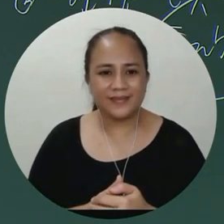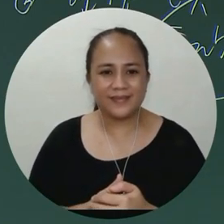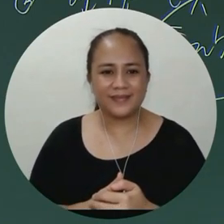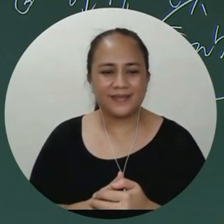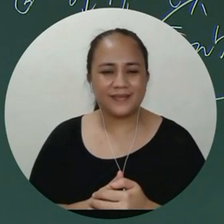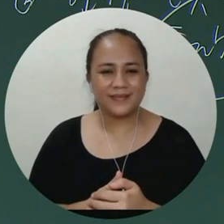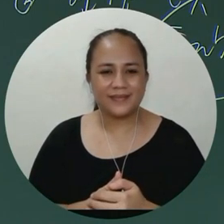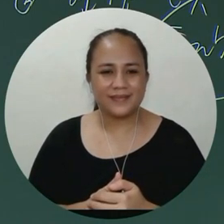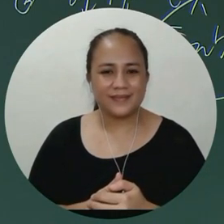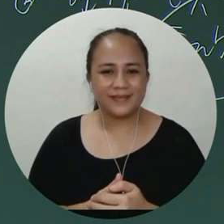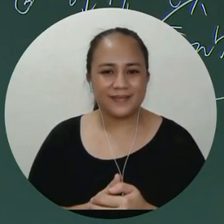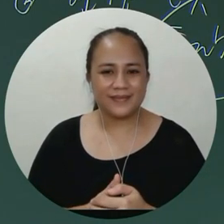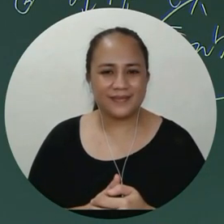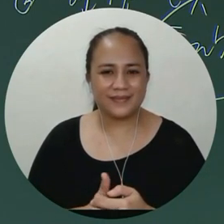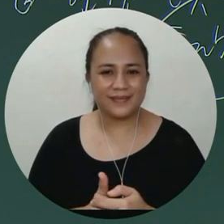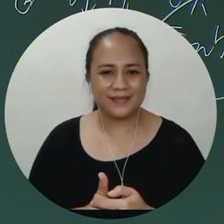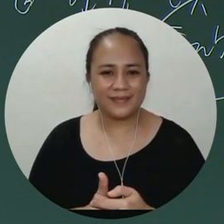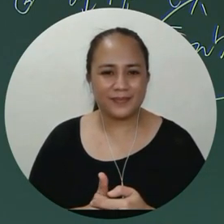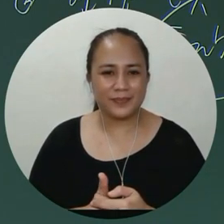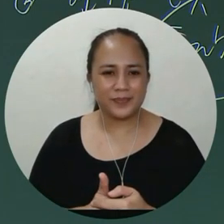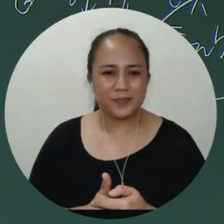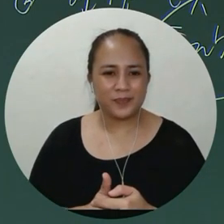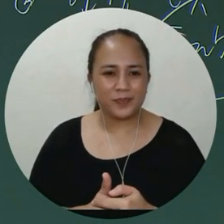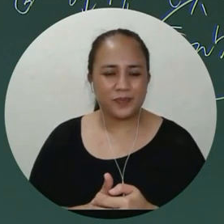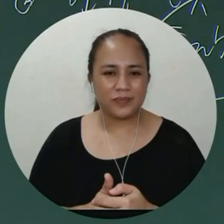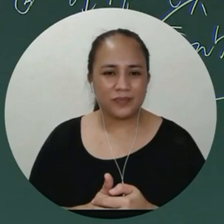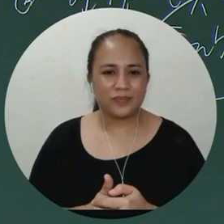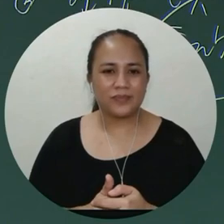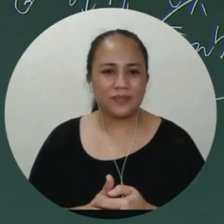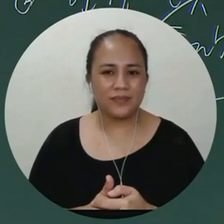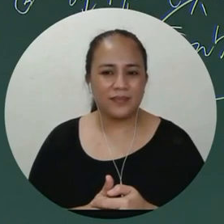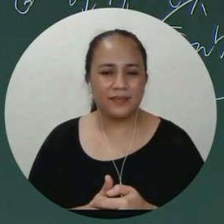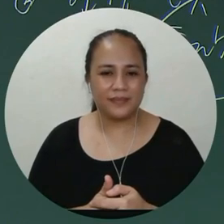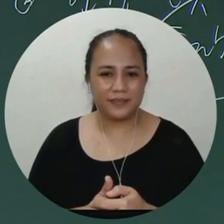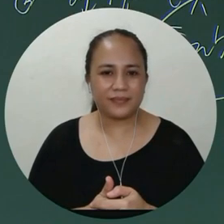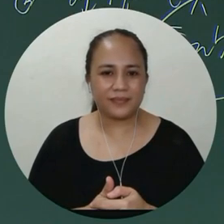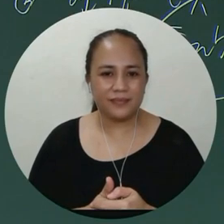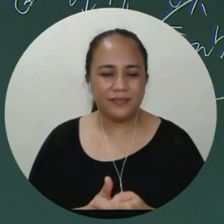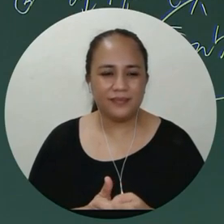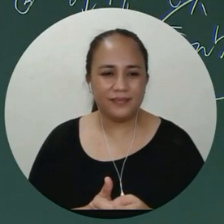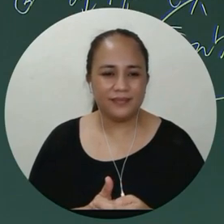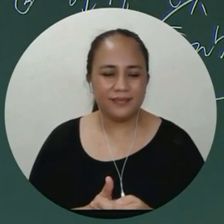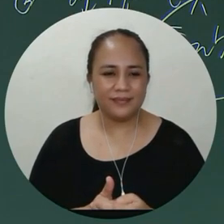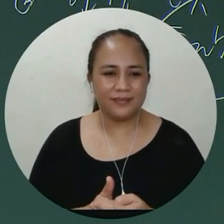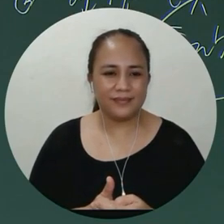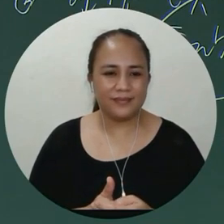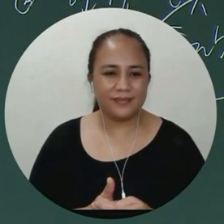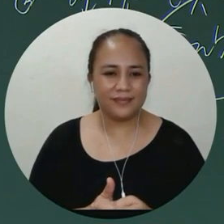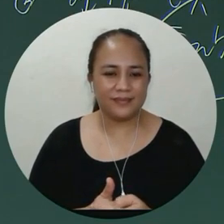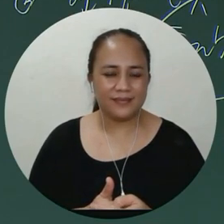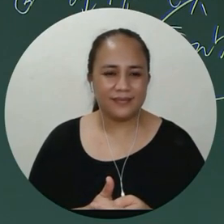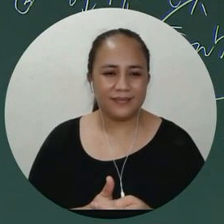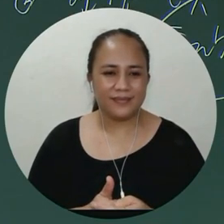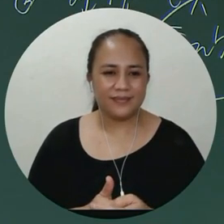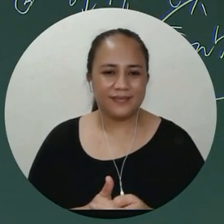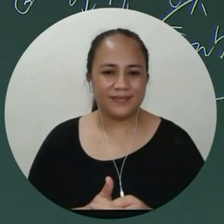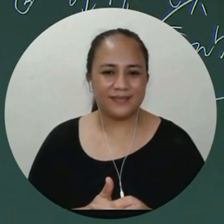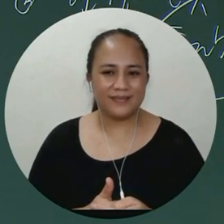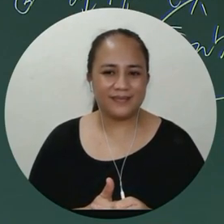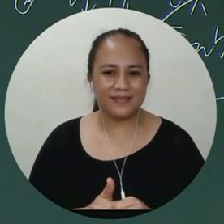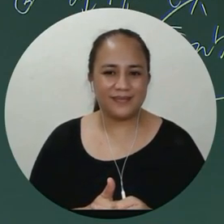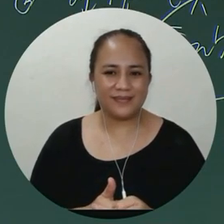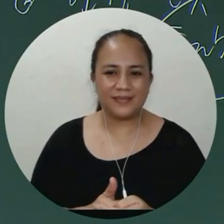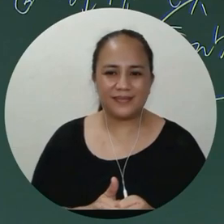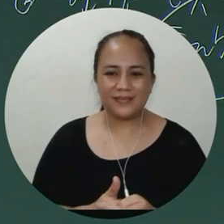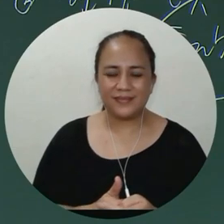우리가 강의를 했지만은 잘 전달되지 못한 거 있으면 우리 문철 목사님 그렇게